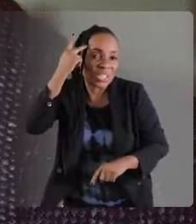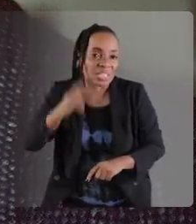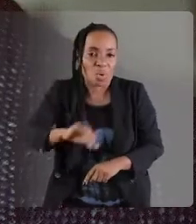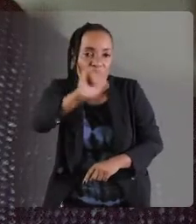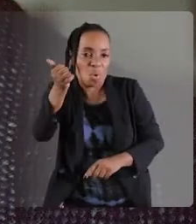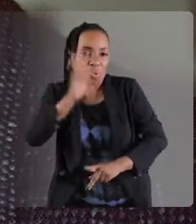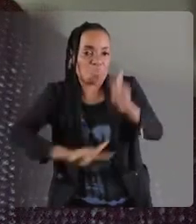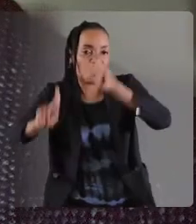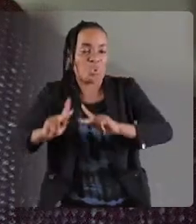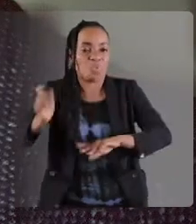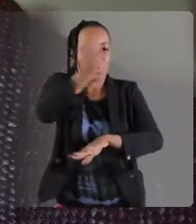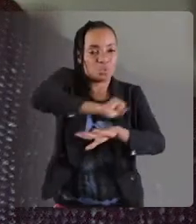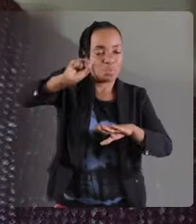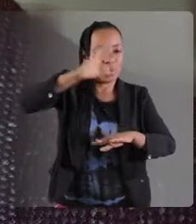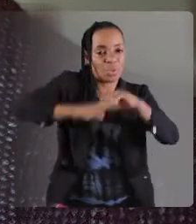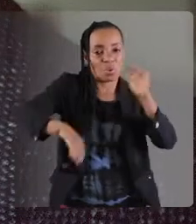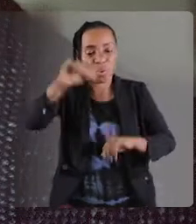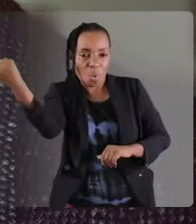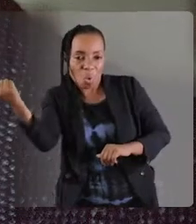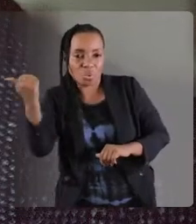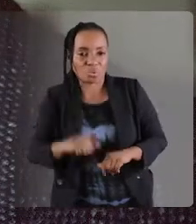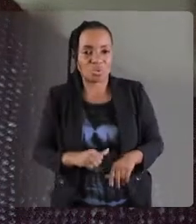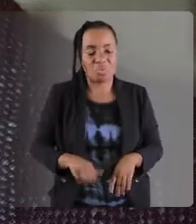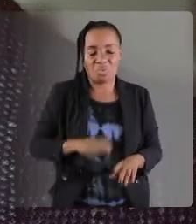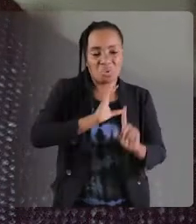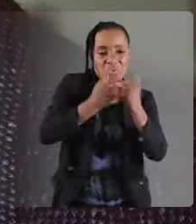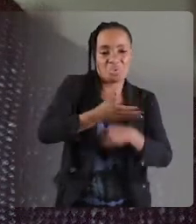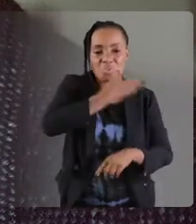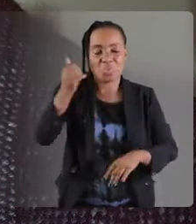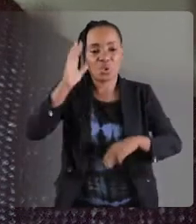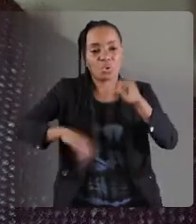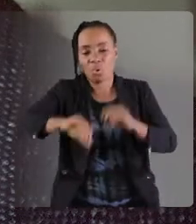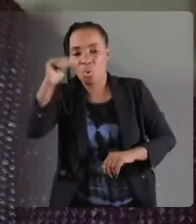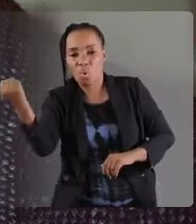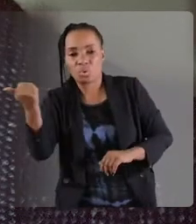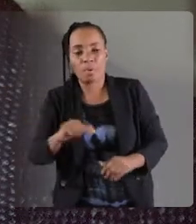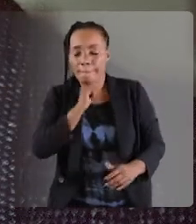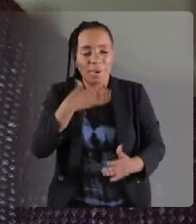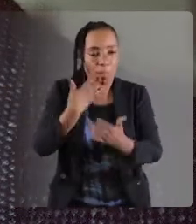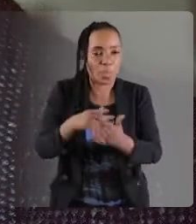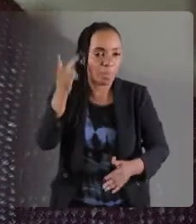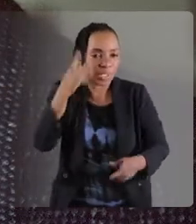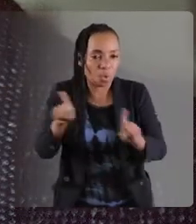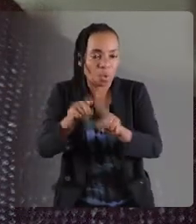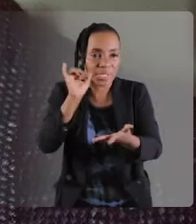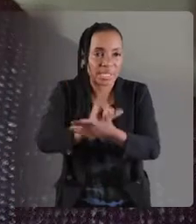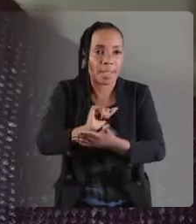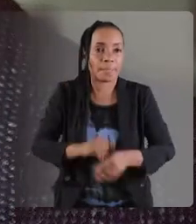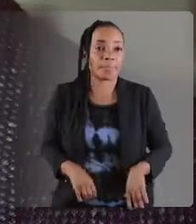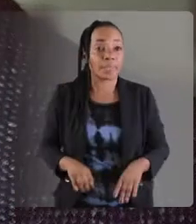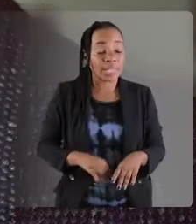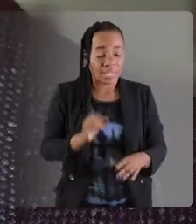peuples avaient plus de droits, avaient plus de connaissances et avaient des cultures meilleures à celles des